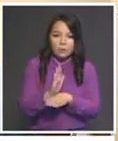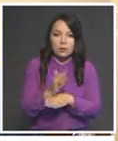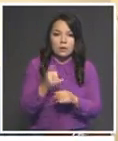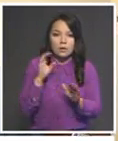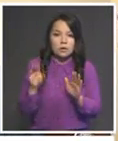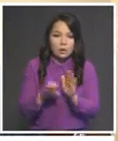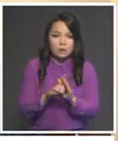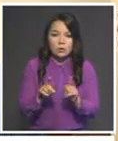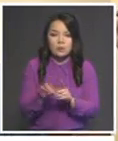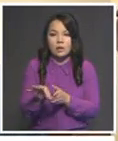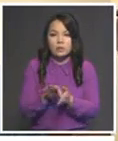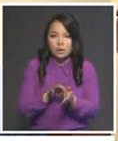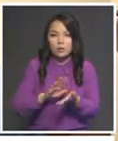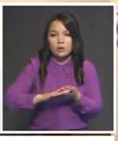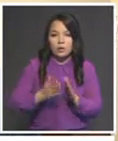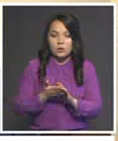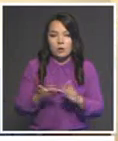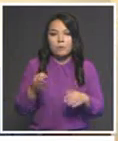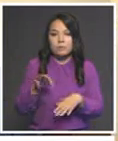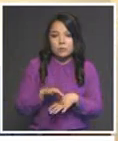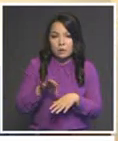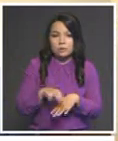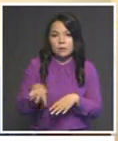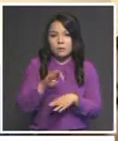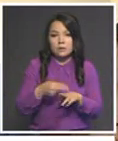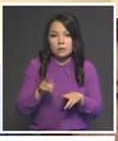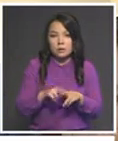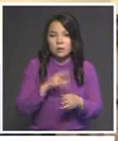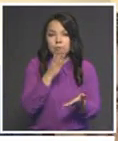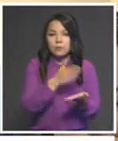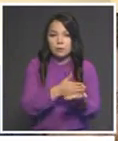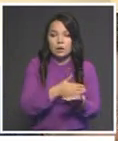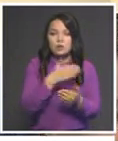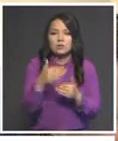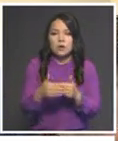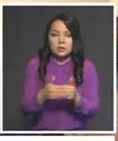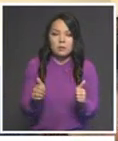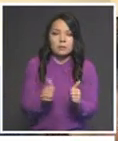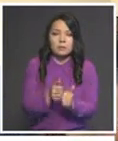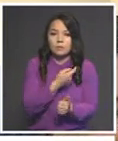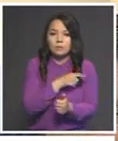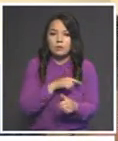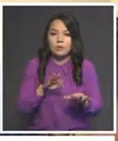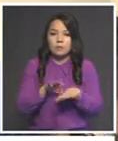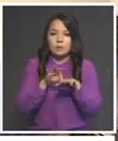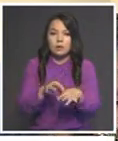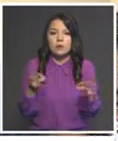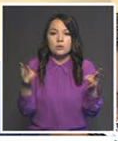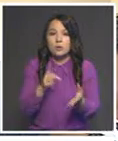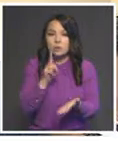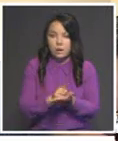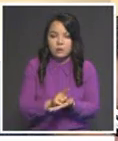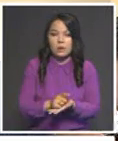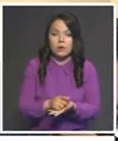бүкіл жедел жағдай науқастар тікелей ең қасымыздағы ең жақын тұратын медициналық ұйымға жеткізілу қажет. Өкінішке